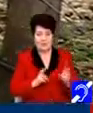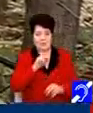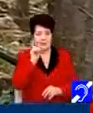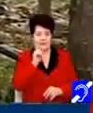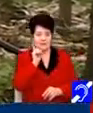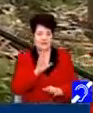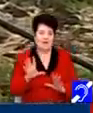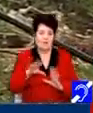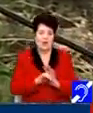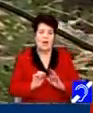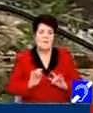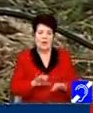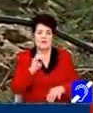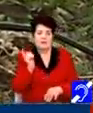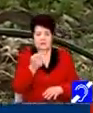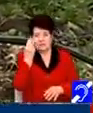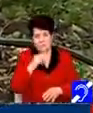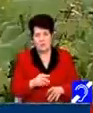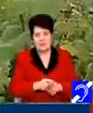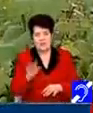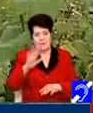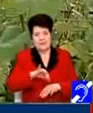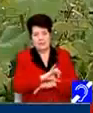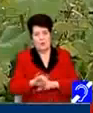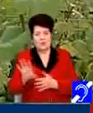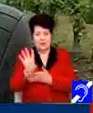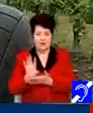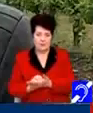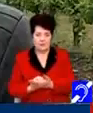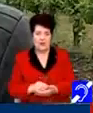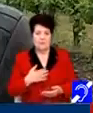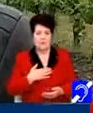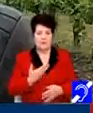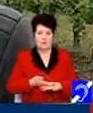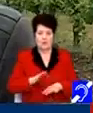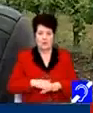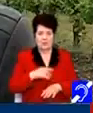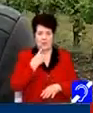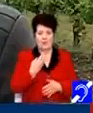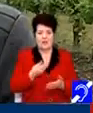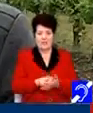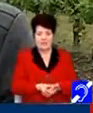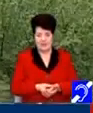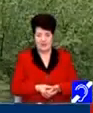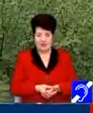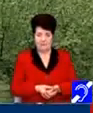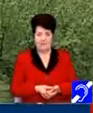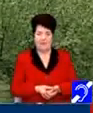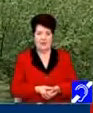tinerii au implementat practici agricole moderne văzute peste hotare. Cel mai greu pentru noi a fost finanțarea,